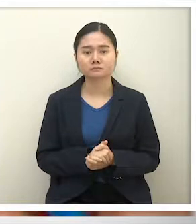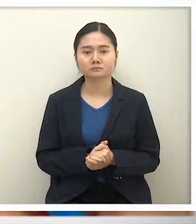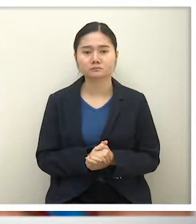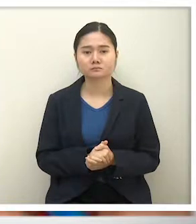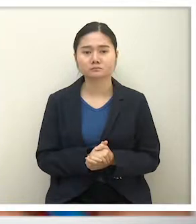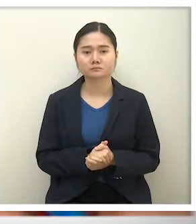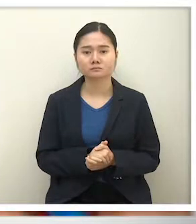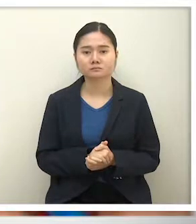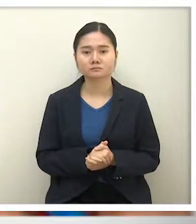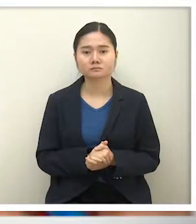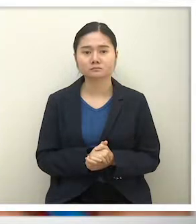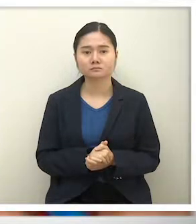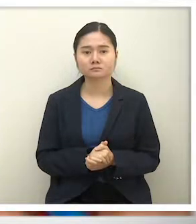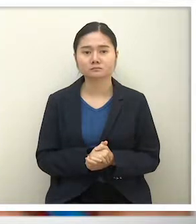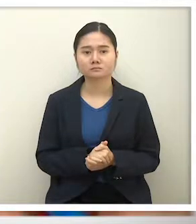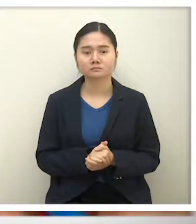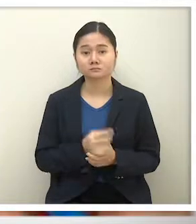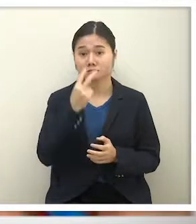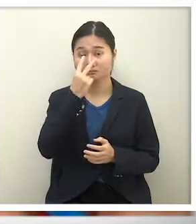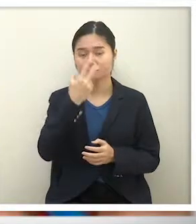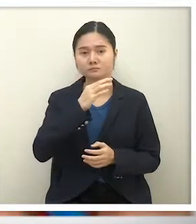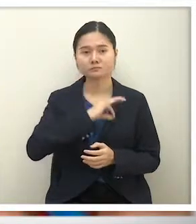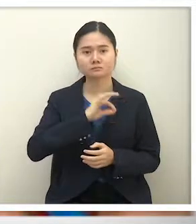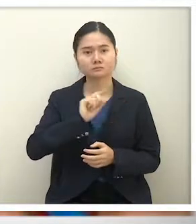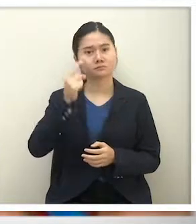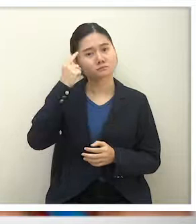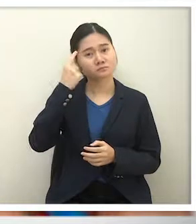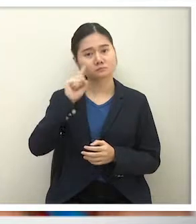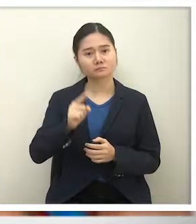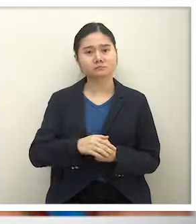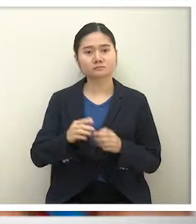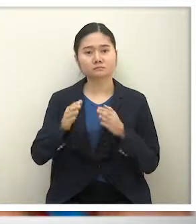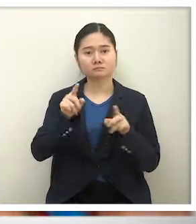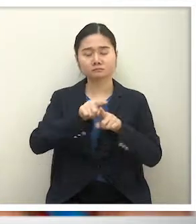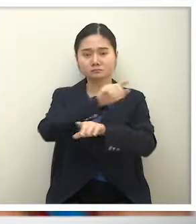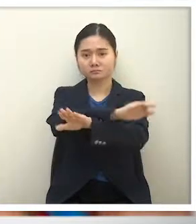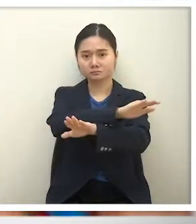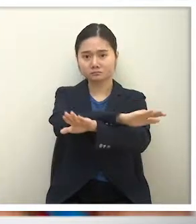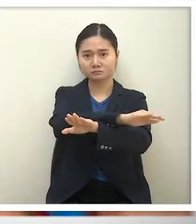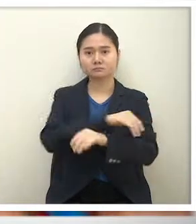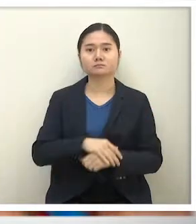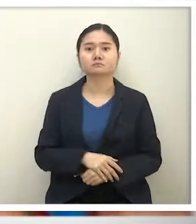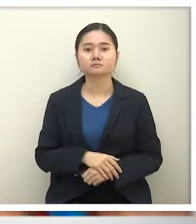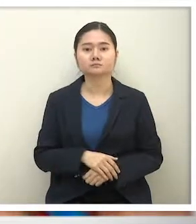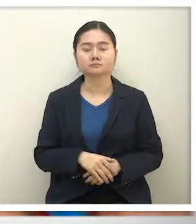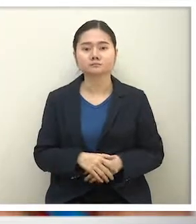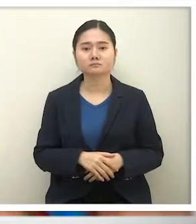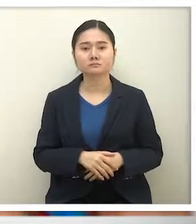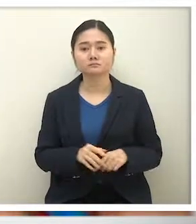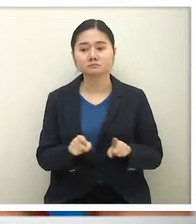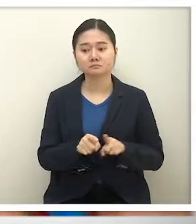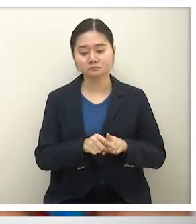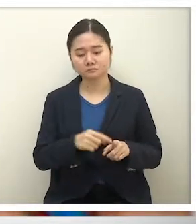เราดูแล้วเรารู้เลยว่าฉากเนี้ยเป็นสี่แยกใช่ไหมครับคอยต